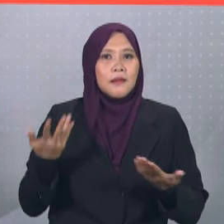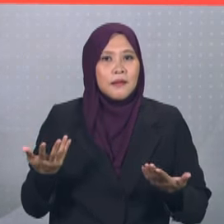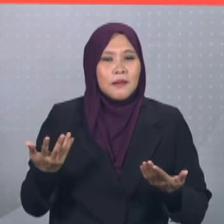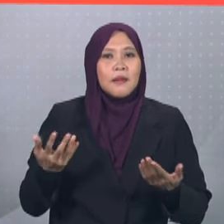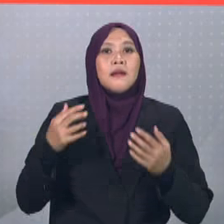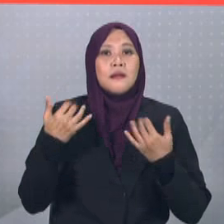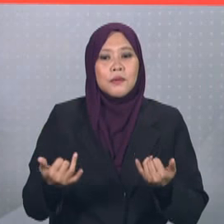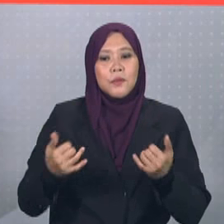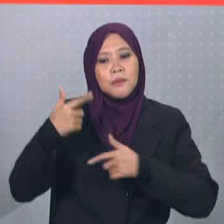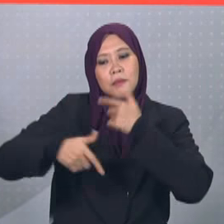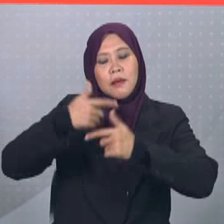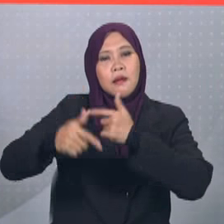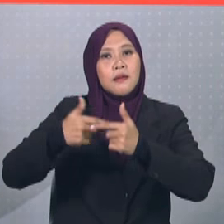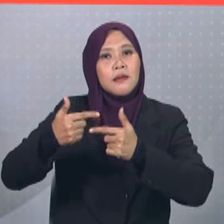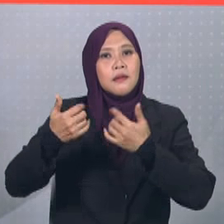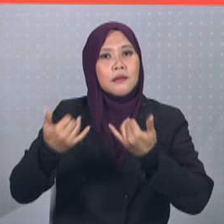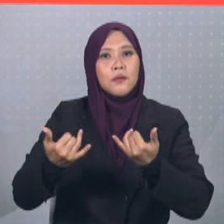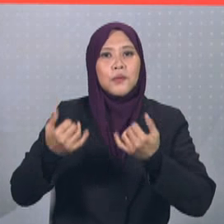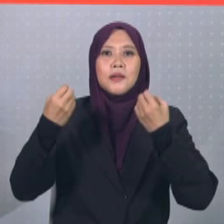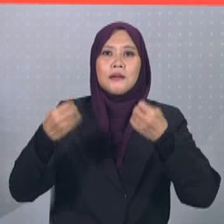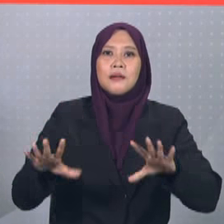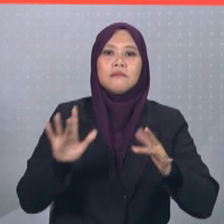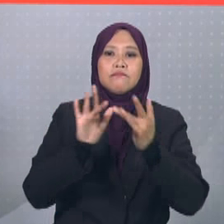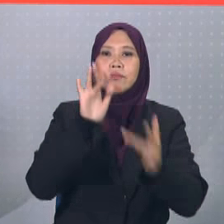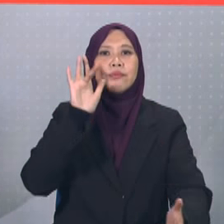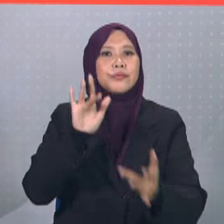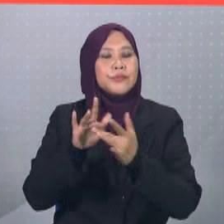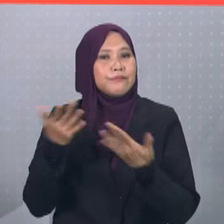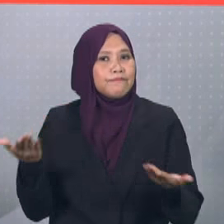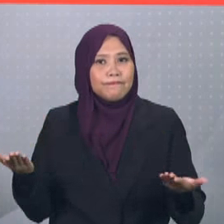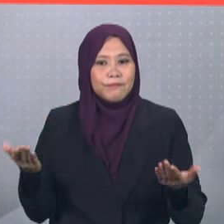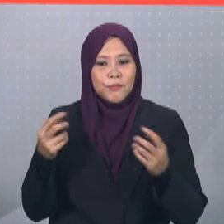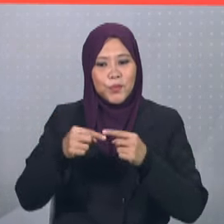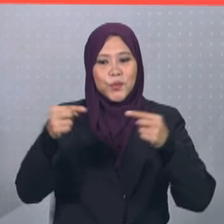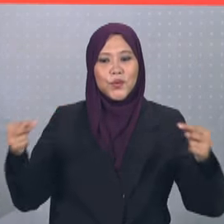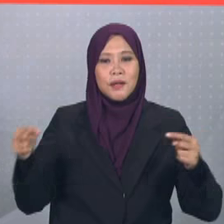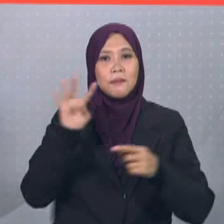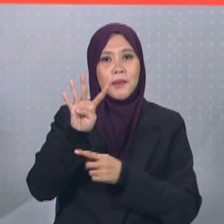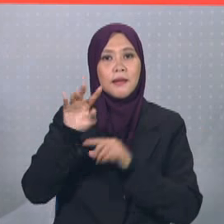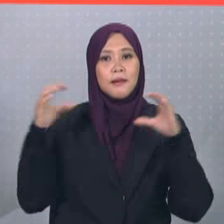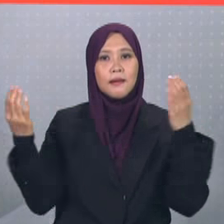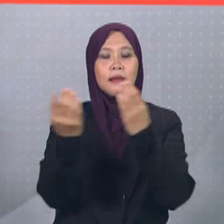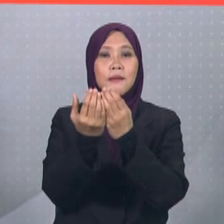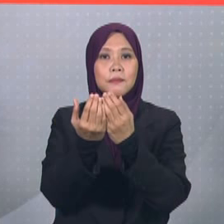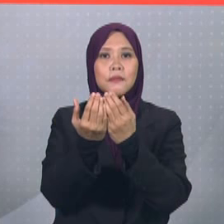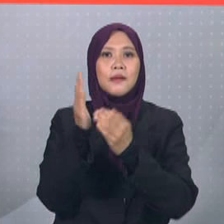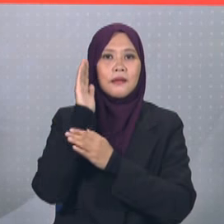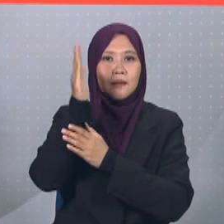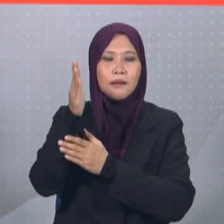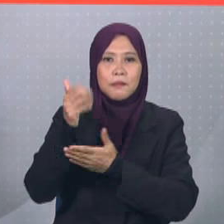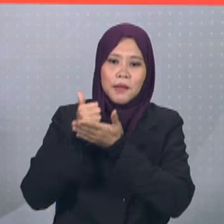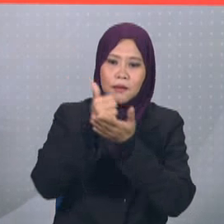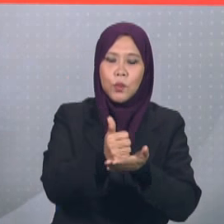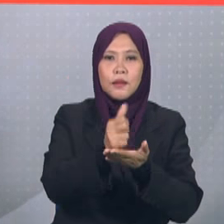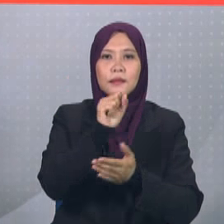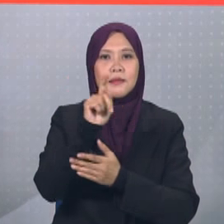pemain dan Liga Premier yang sudah pun hilang perhubungan awam mereka. Keputusan oleh 4 kelab Liga Premier untuk mengadakan skim bantuan